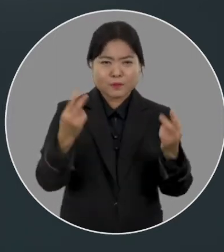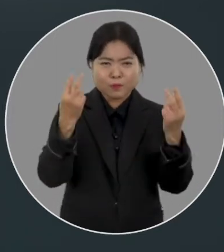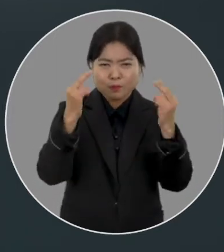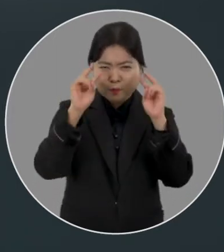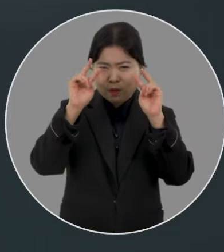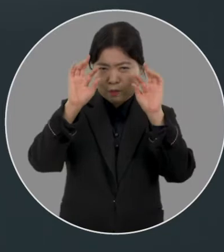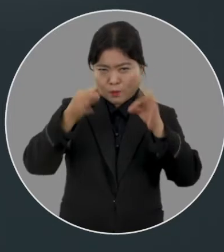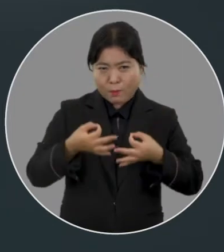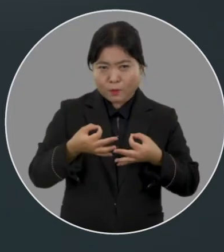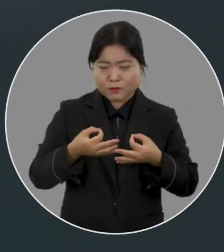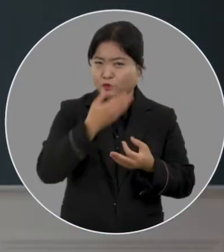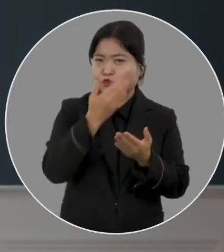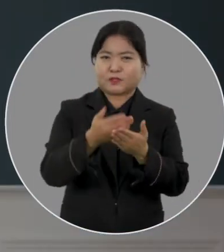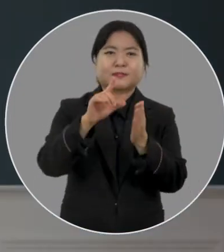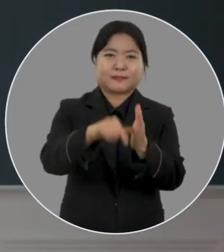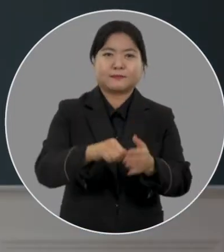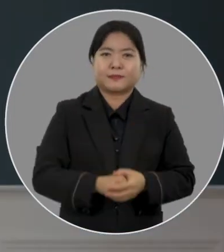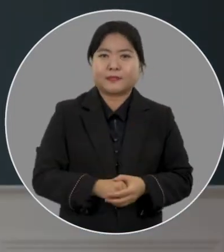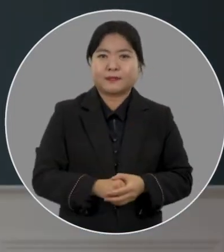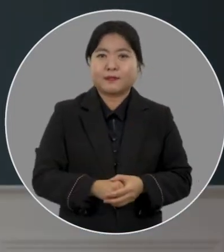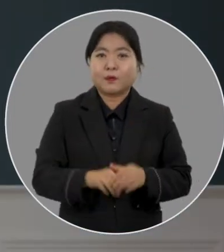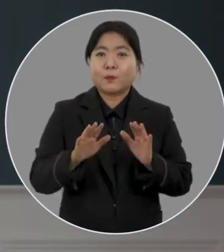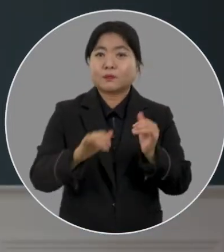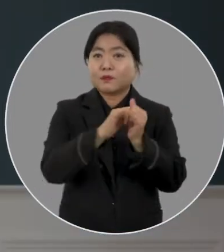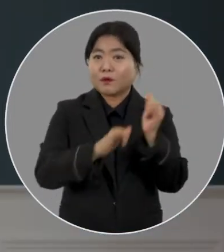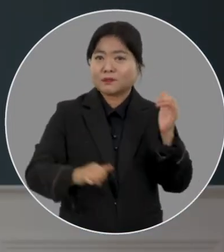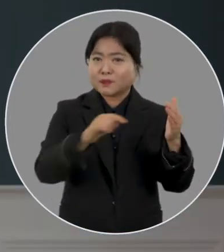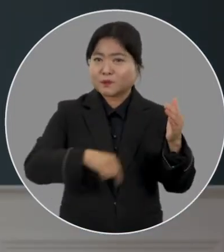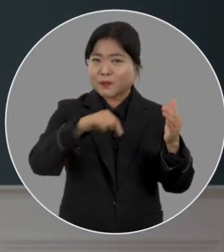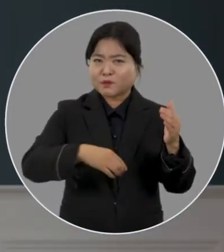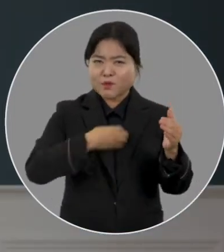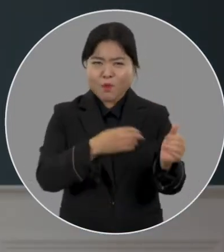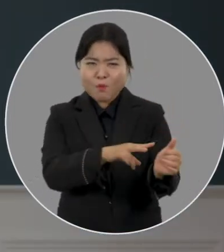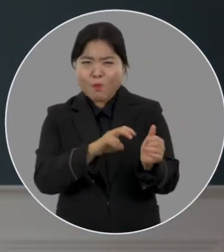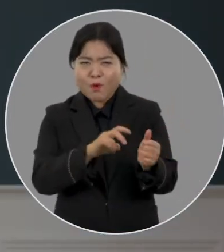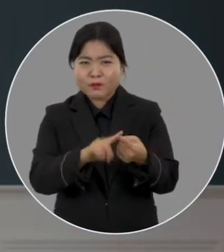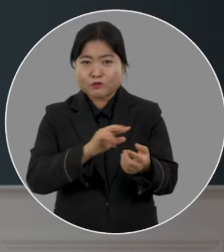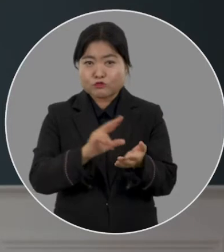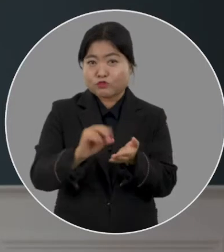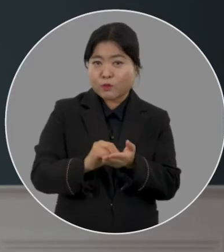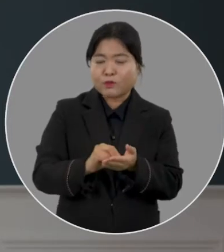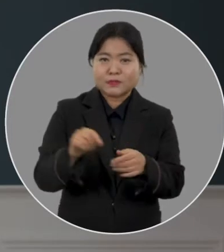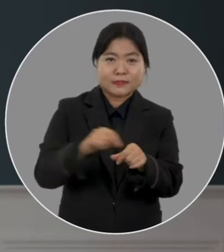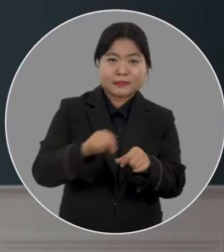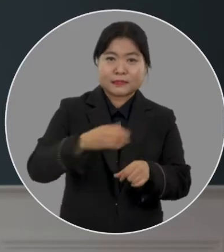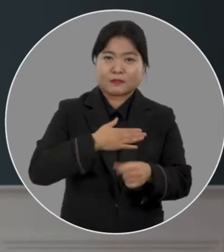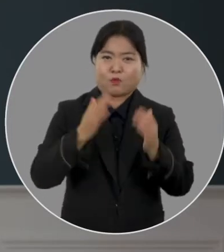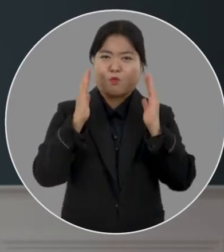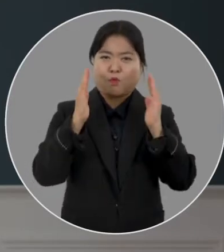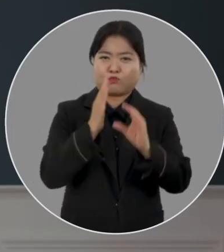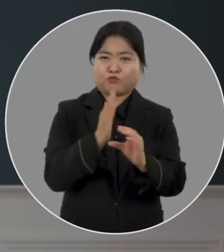되돌아보는 귀중한 시간입니다. 오늘은 역사 속에서의 혐오를 주제로 특히 제가 공부하고